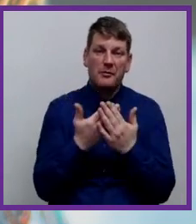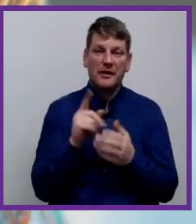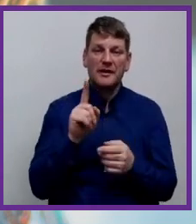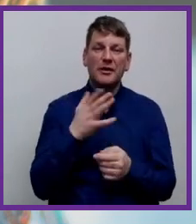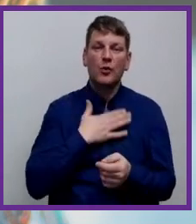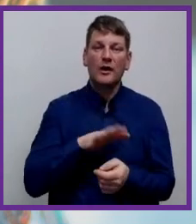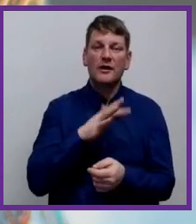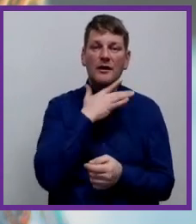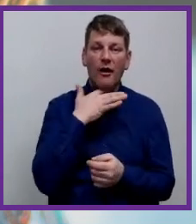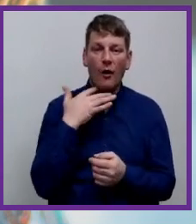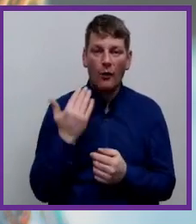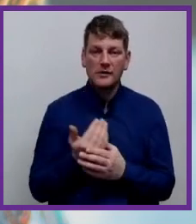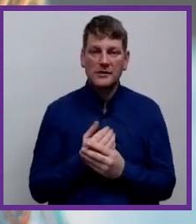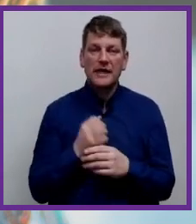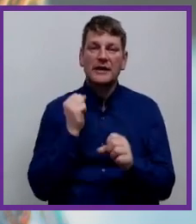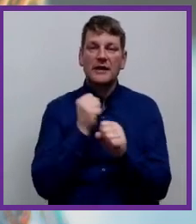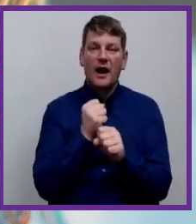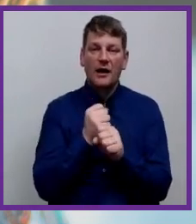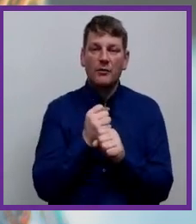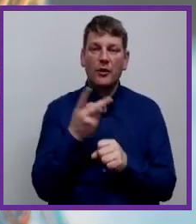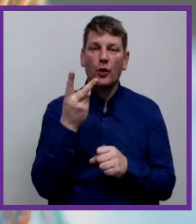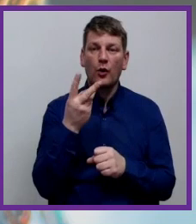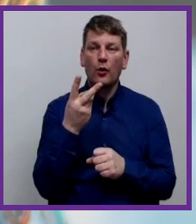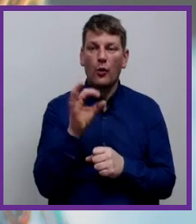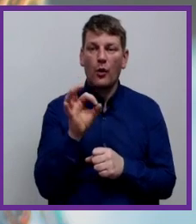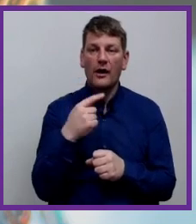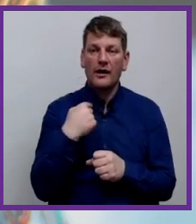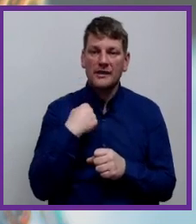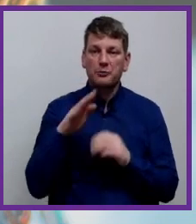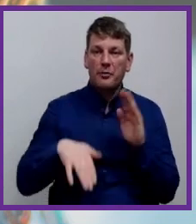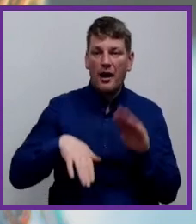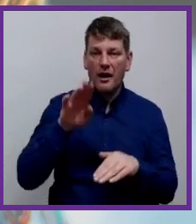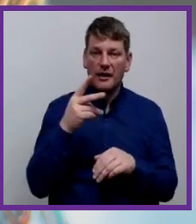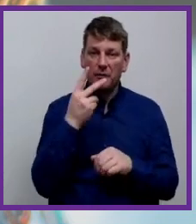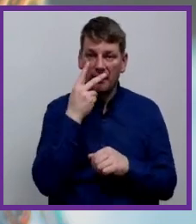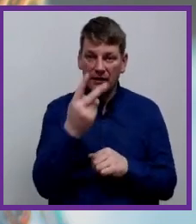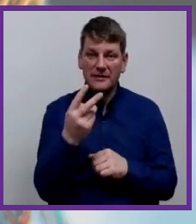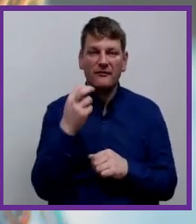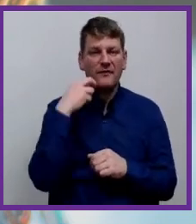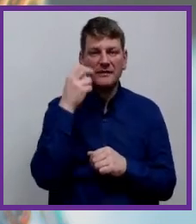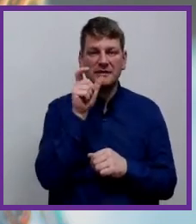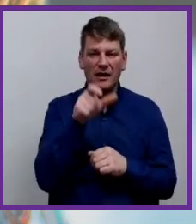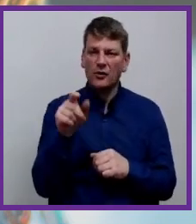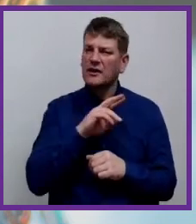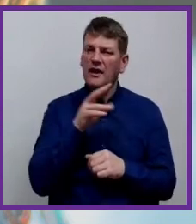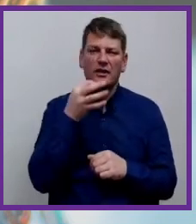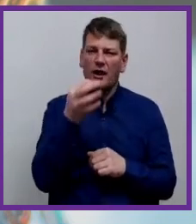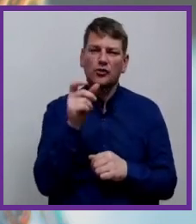daudz darbi, ko es bērnībā redzēju vecāķos, nesaukšu